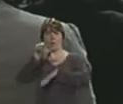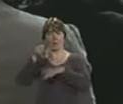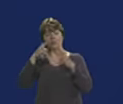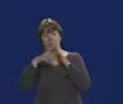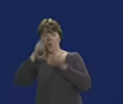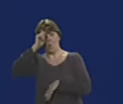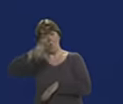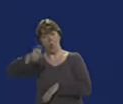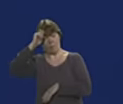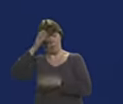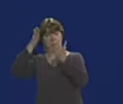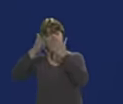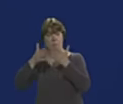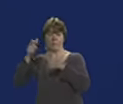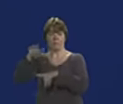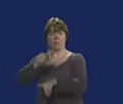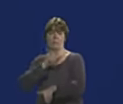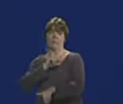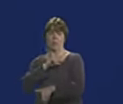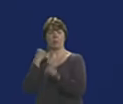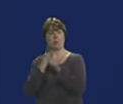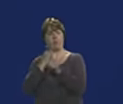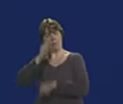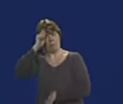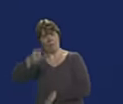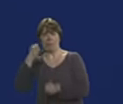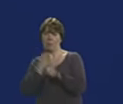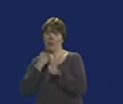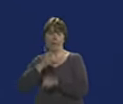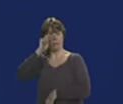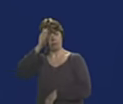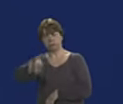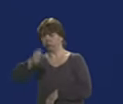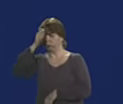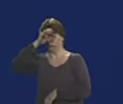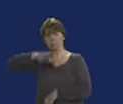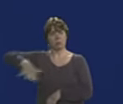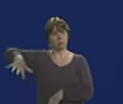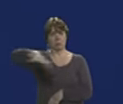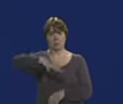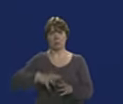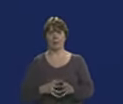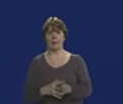rendre hommage aux forces de l'ordre qui font un travail absolument remarquable.